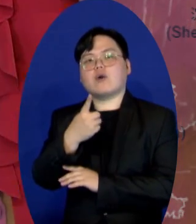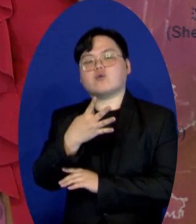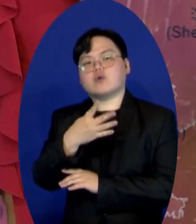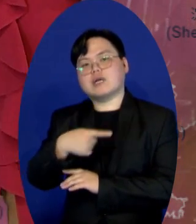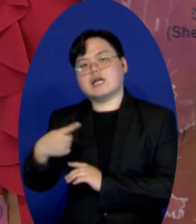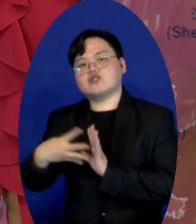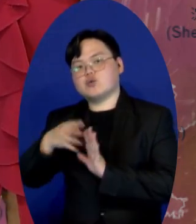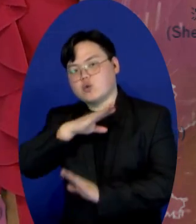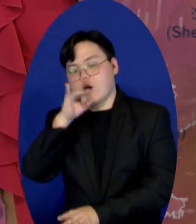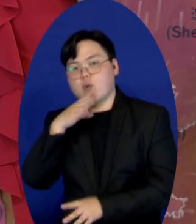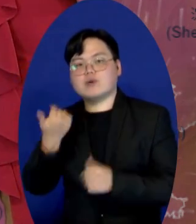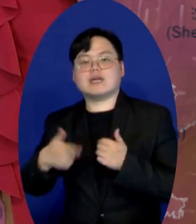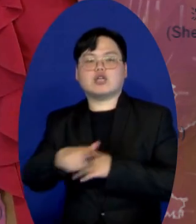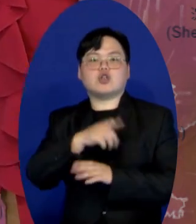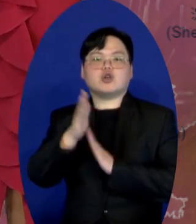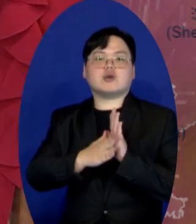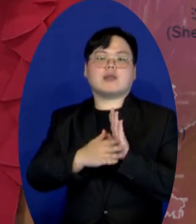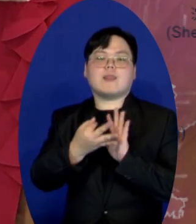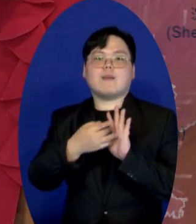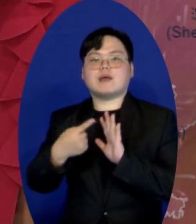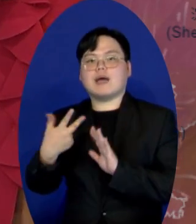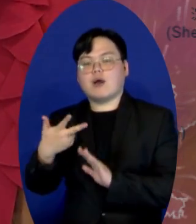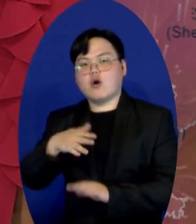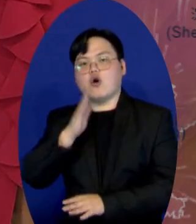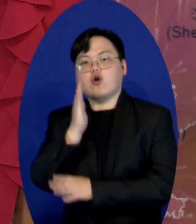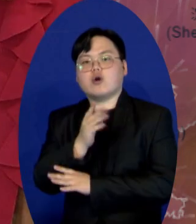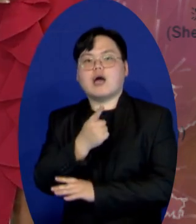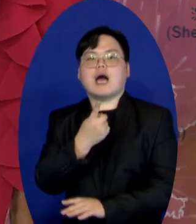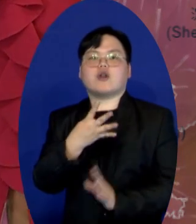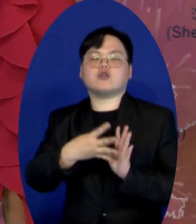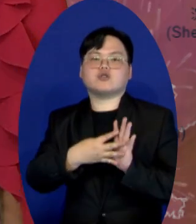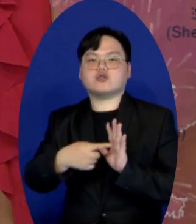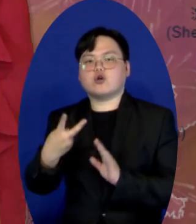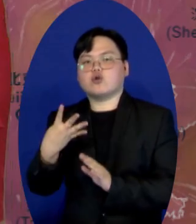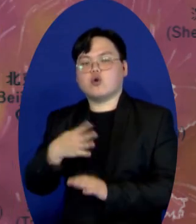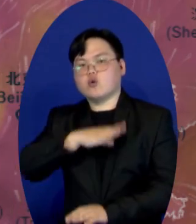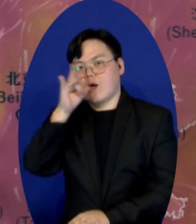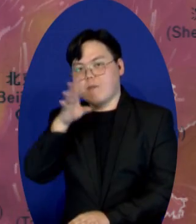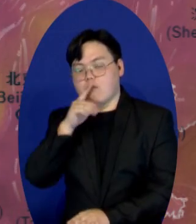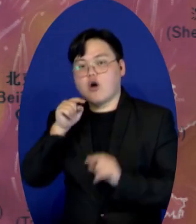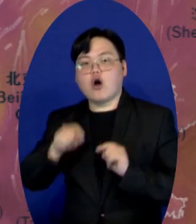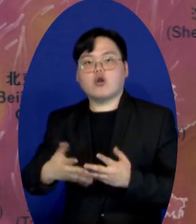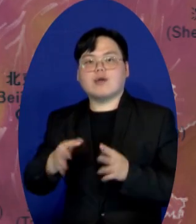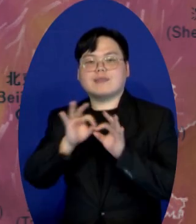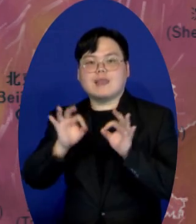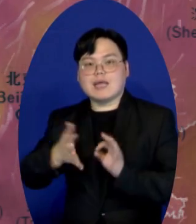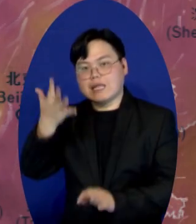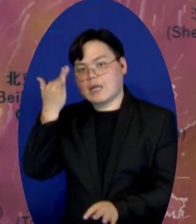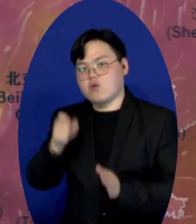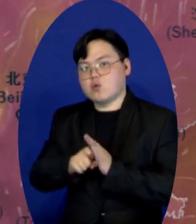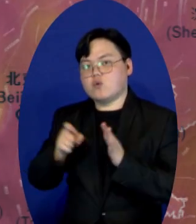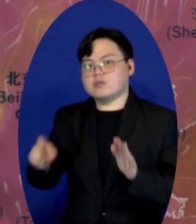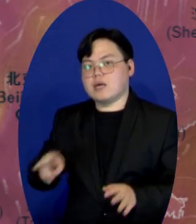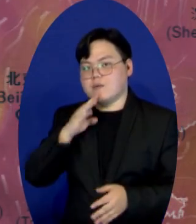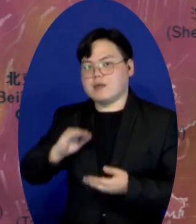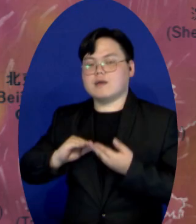байна. Бусад нутагт шөнө 8-13 градус дулаан, өдөртөө 19-24 градус дулаан махна. Урагшлуулаад Улаанбаатар хот болон нийт